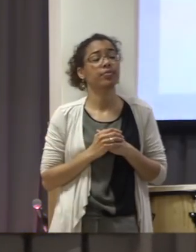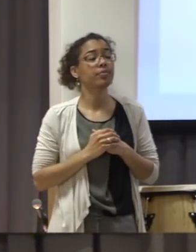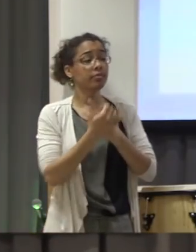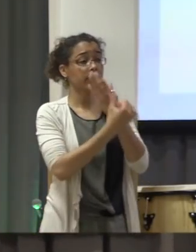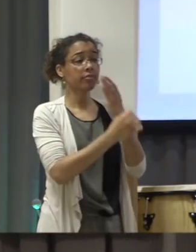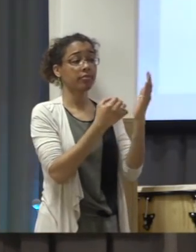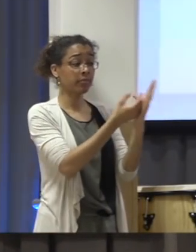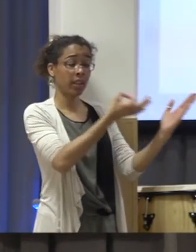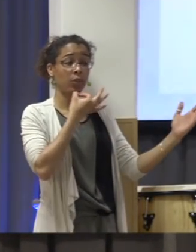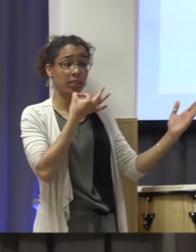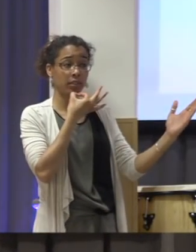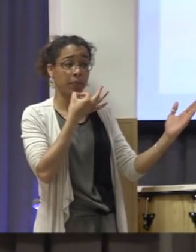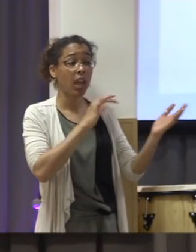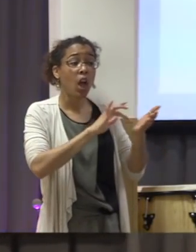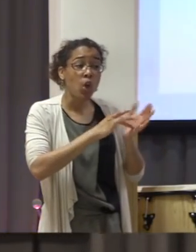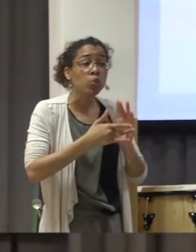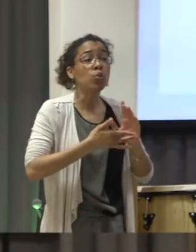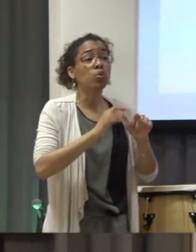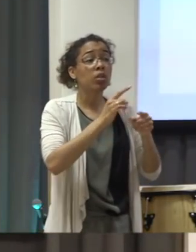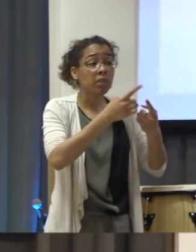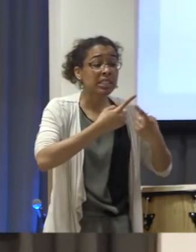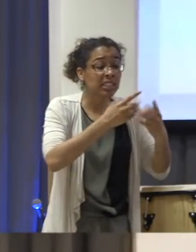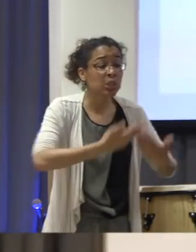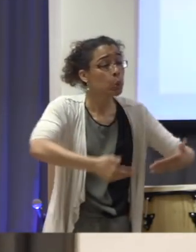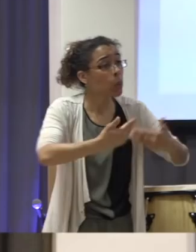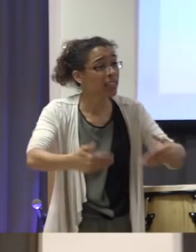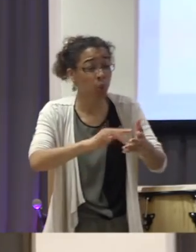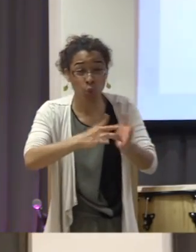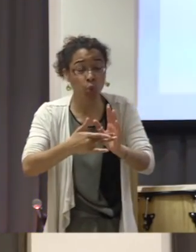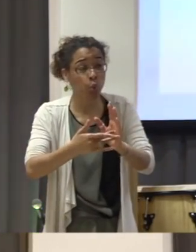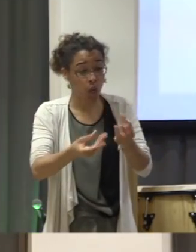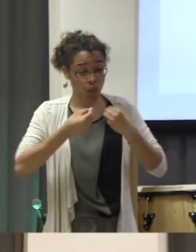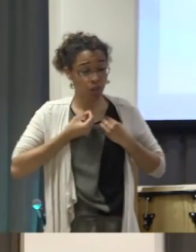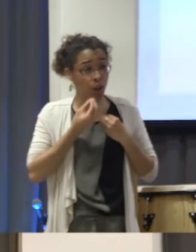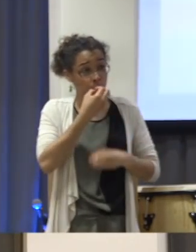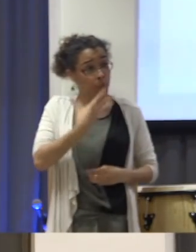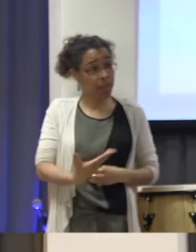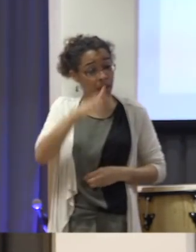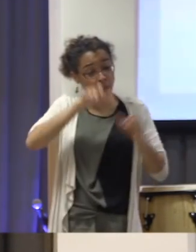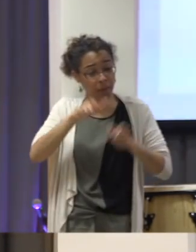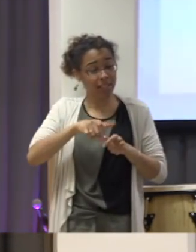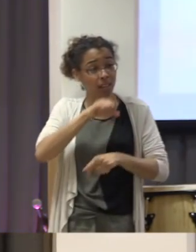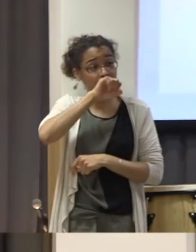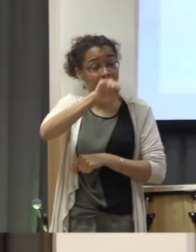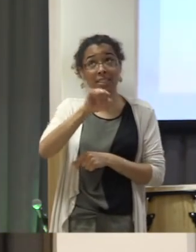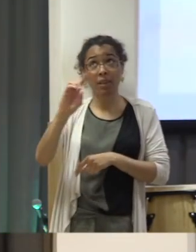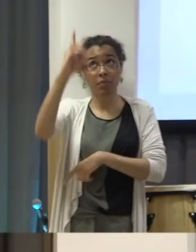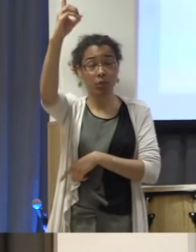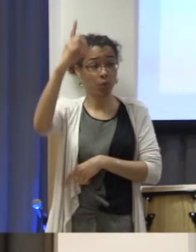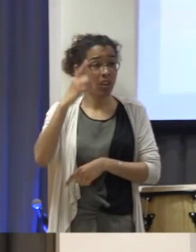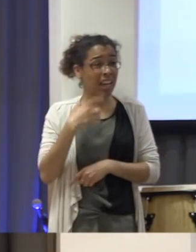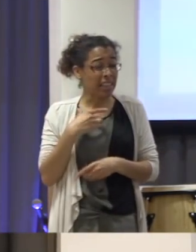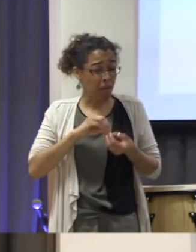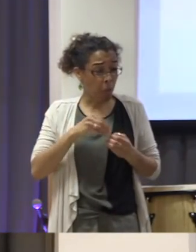toute chose concourt au bien de ceux qui aiment Dieu. Quelle que soit la situation, tu remets tout entre les mains de notre Seigneur. Décharge